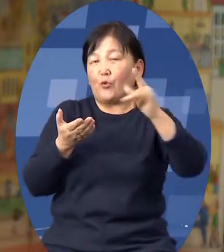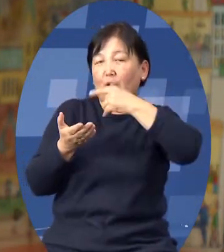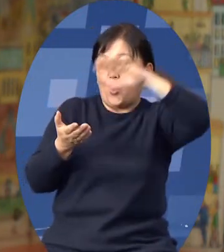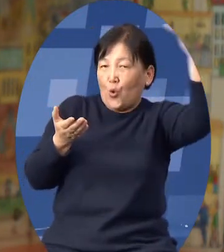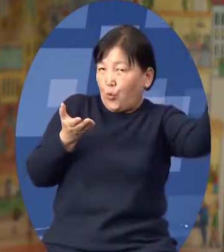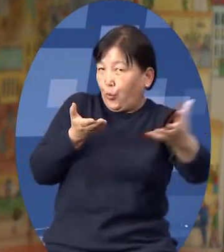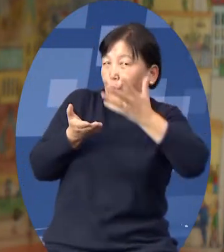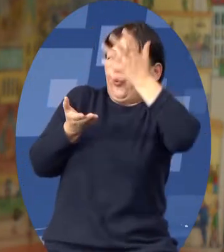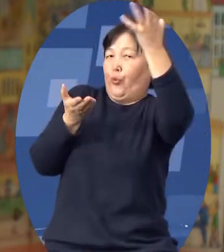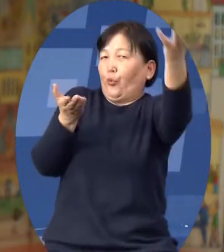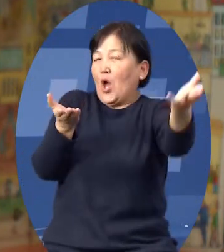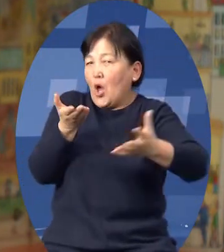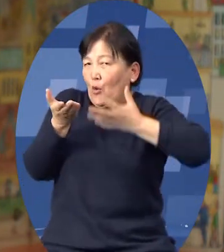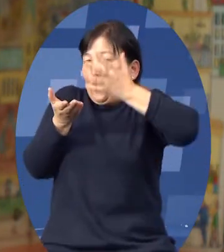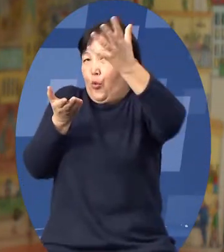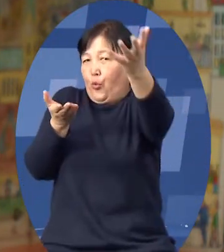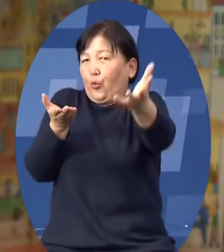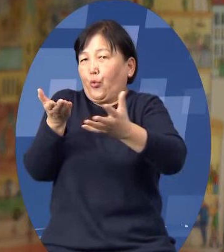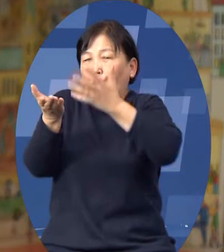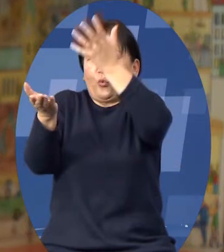Дахиад давтъя. Шуурх шуурлаа.